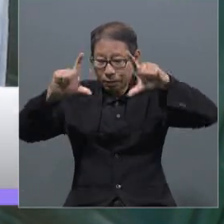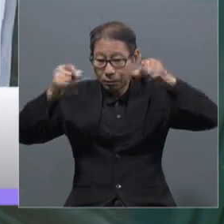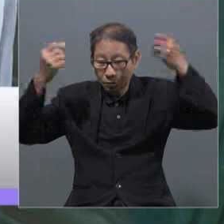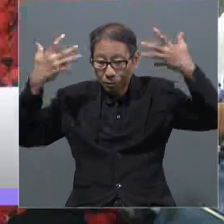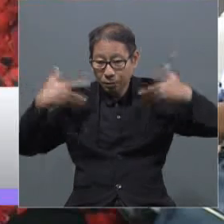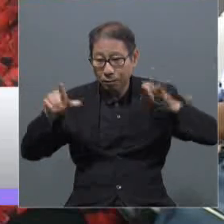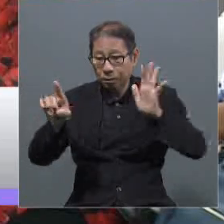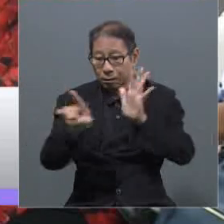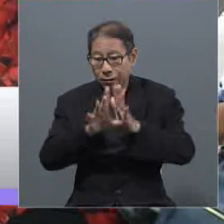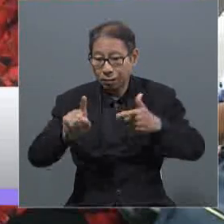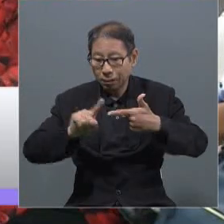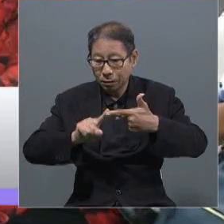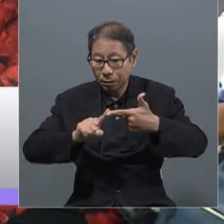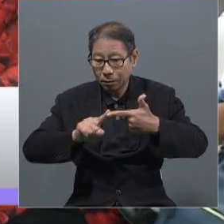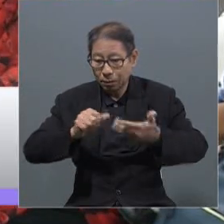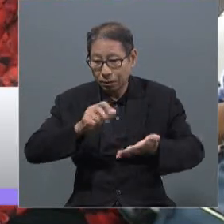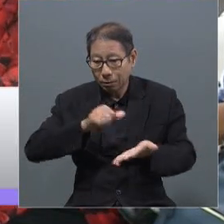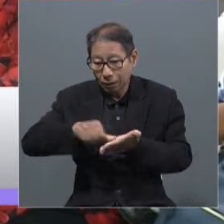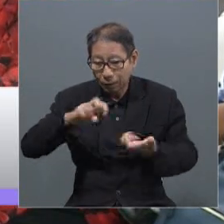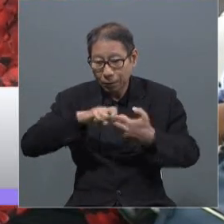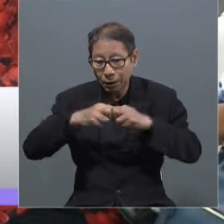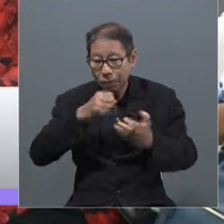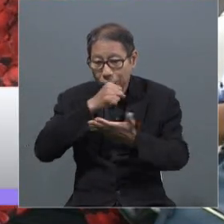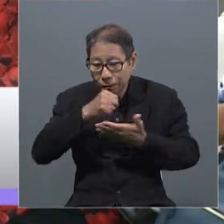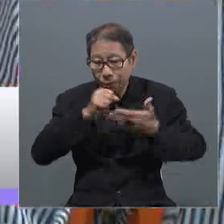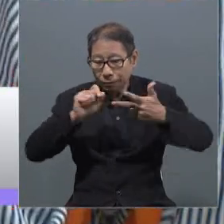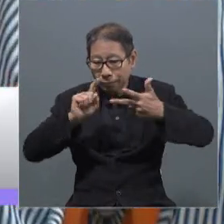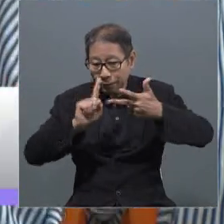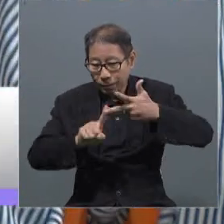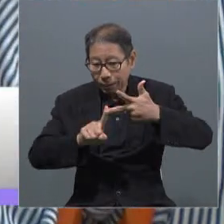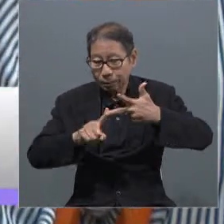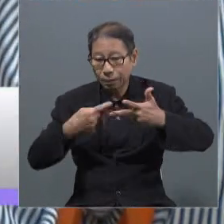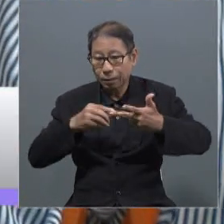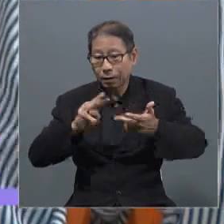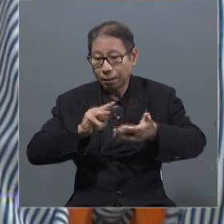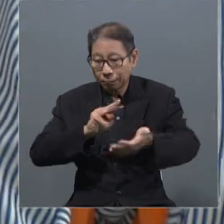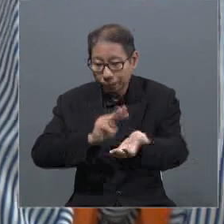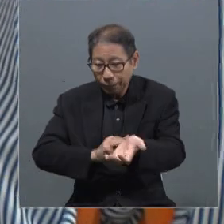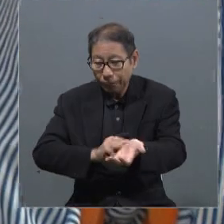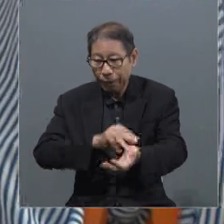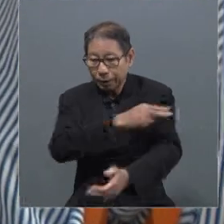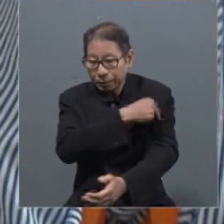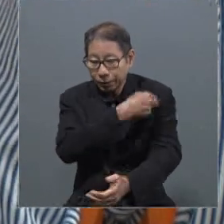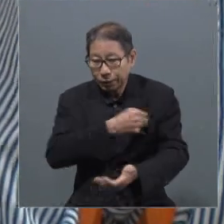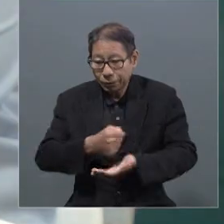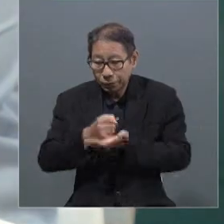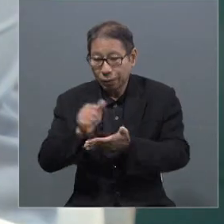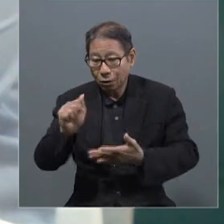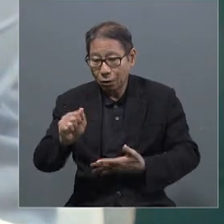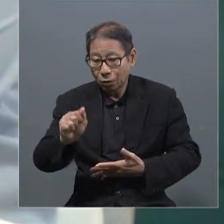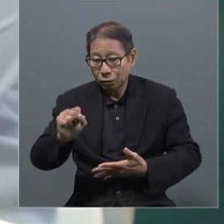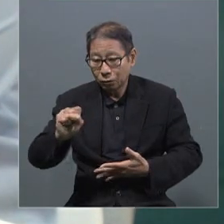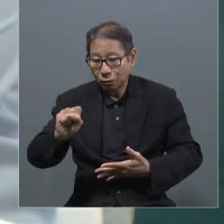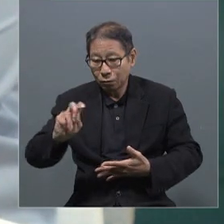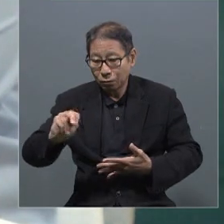ปัญหาสุขภาพจิตและยาเสพติดอย่างบูรณาการอันที่ 3ก็คือการแพทย์ปฐมภูมิและการเสริมความเข้มแข็งของอสม